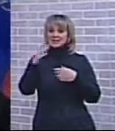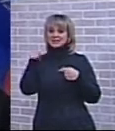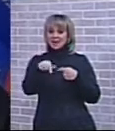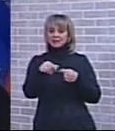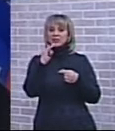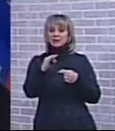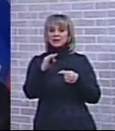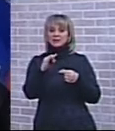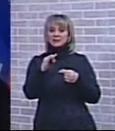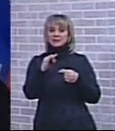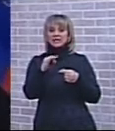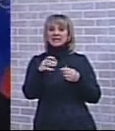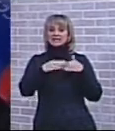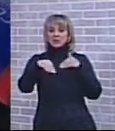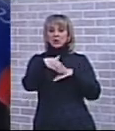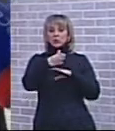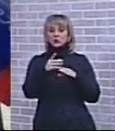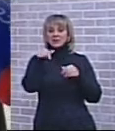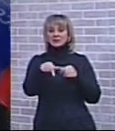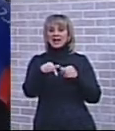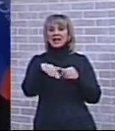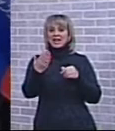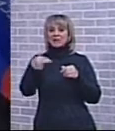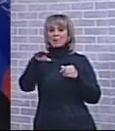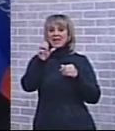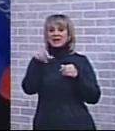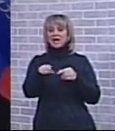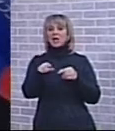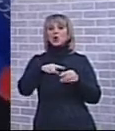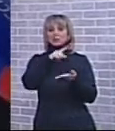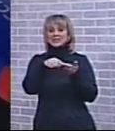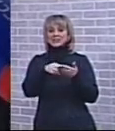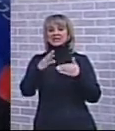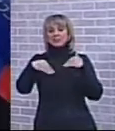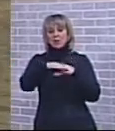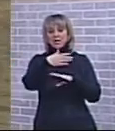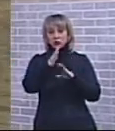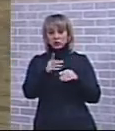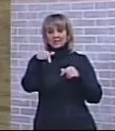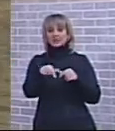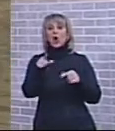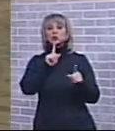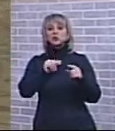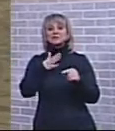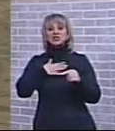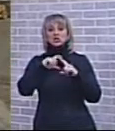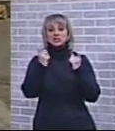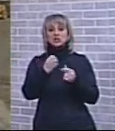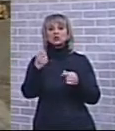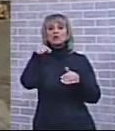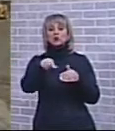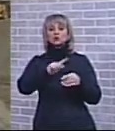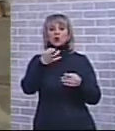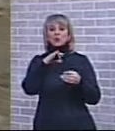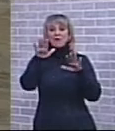и земельные участки левого берега, муниципальные земельные участки. Но удобство нашего стадиона еще и в том,